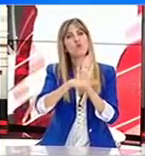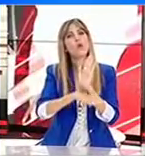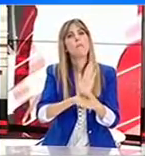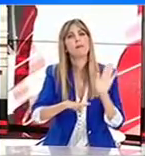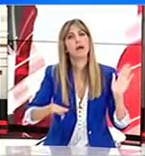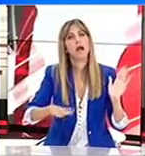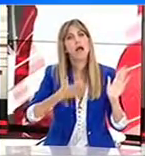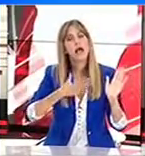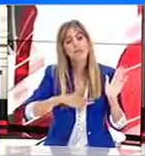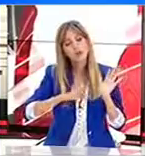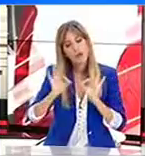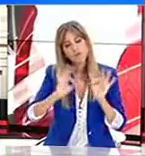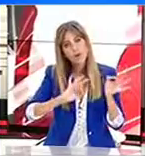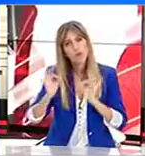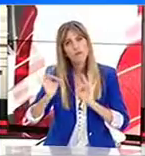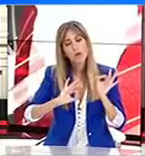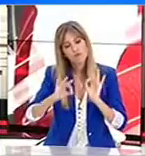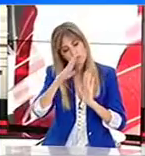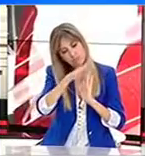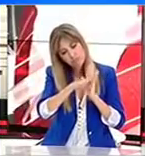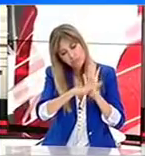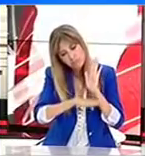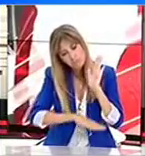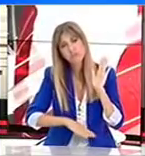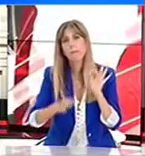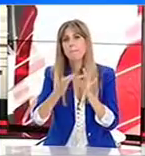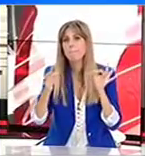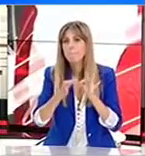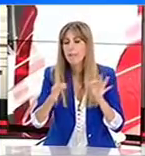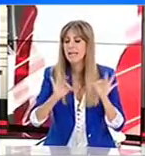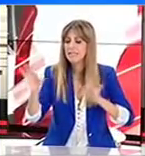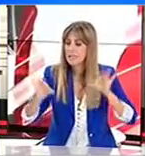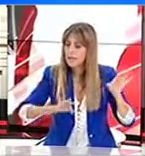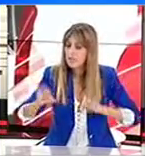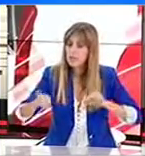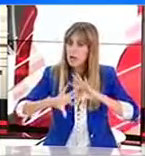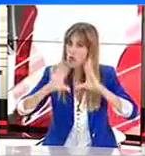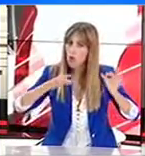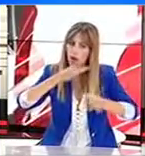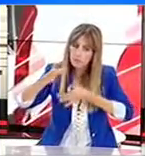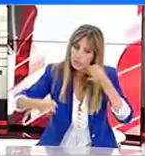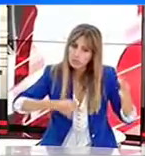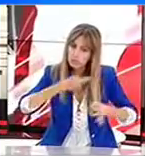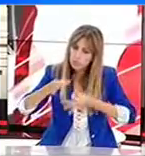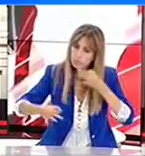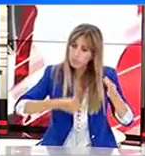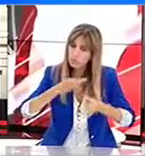που θα επιδιώξουν για την επόμενη μέρα μέσα στα Δημοτικά Συμβούλια και στα Περιφερειακά Συμβούλια. Σε ό,τι